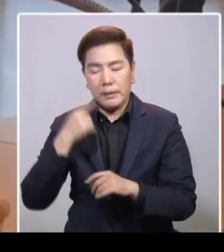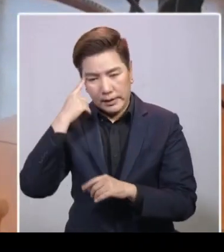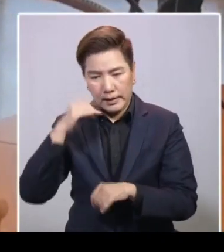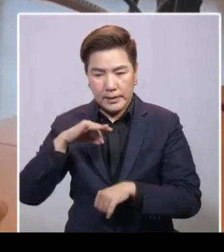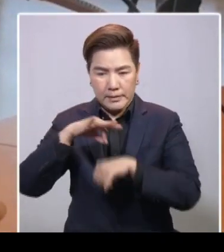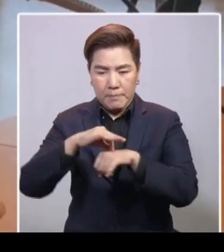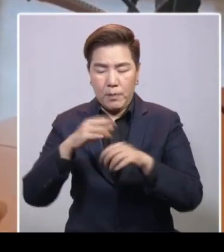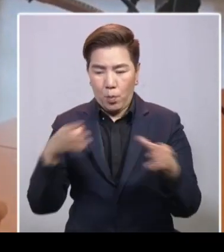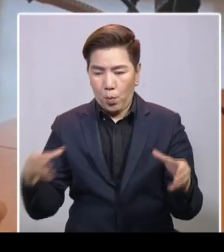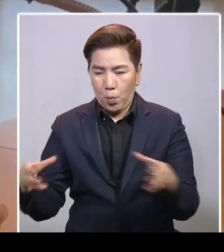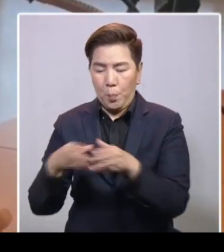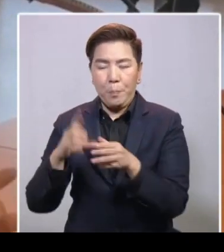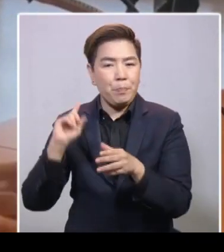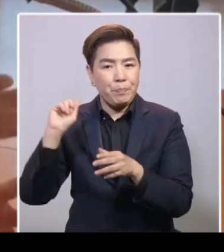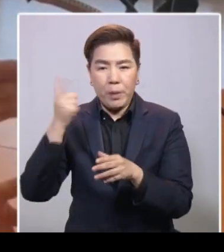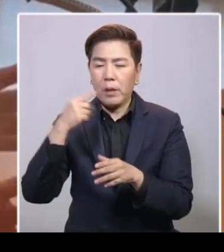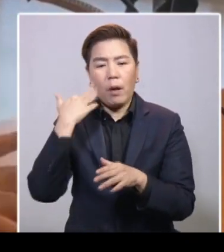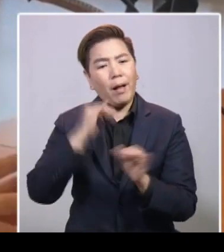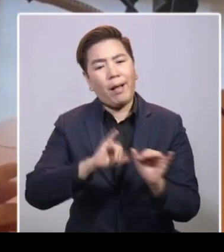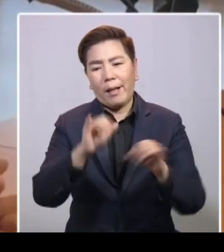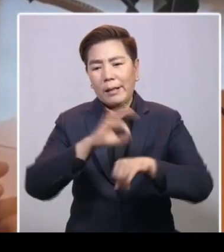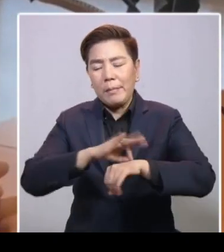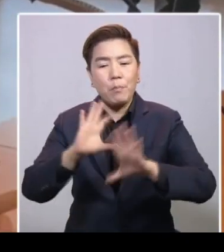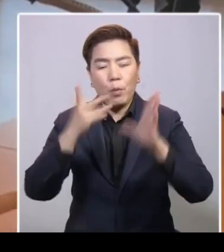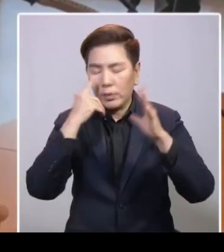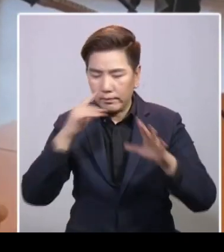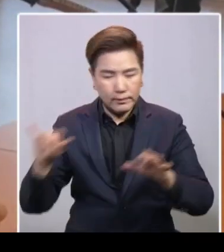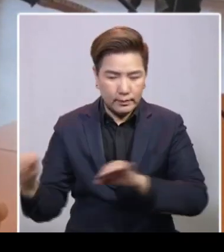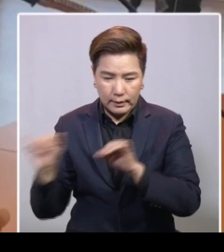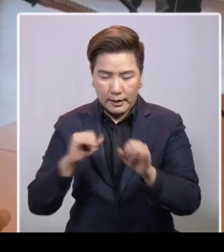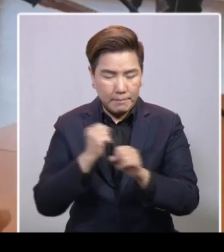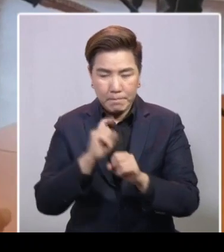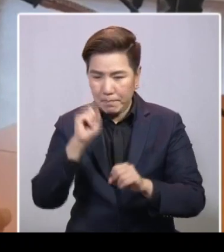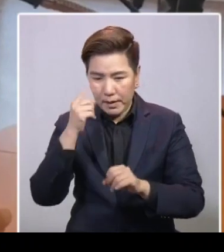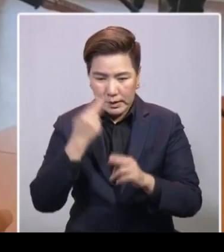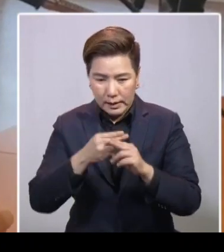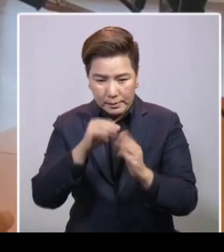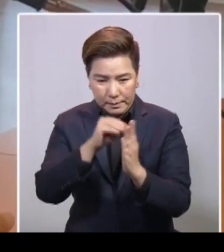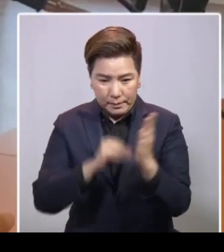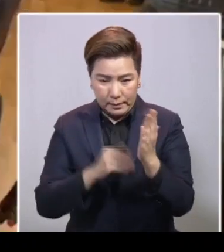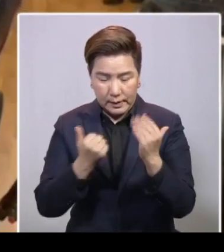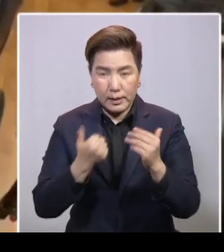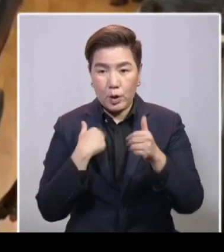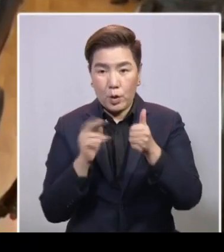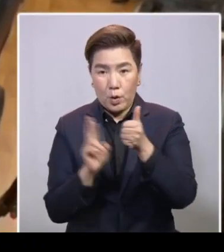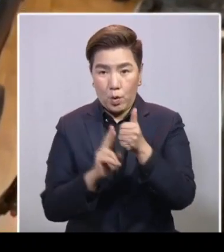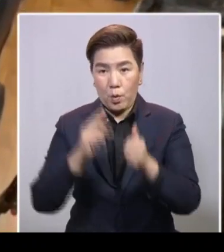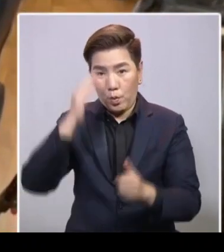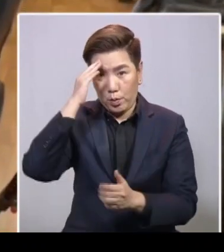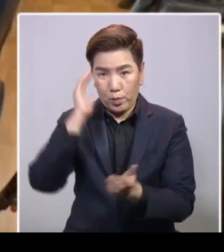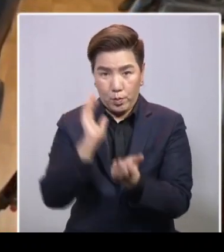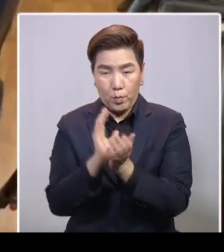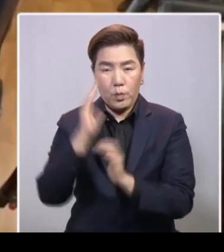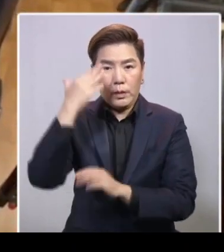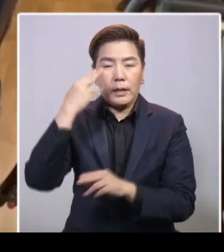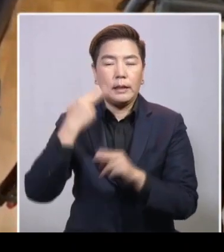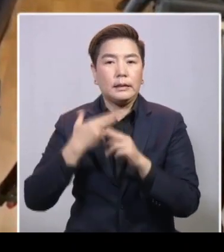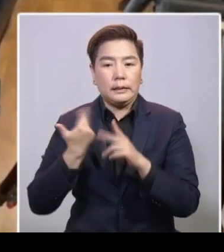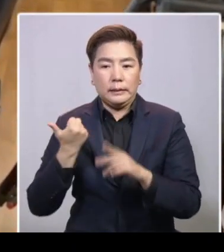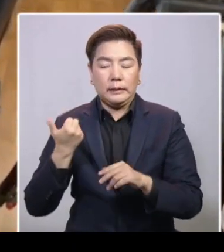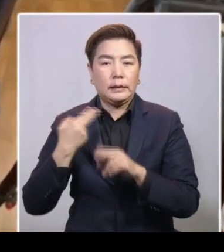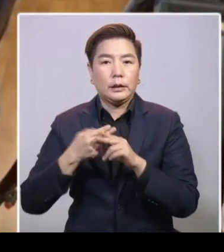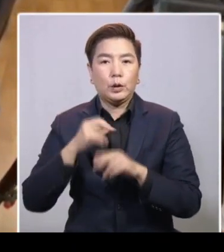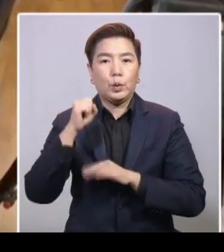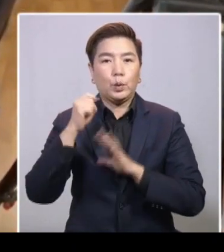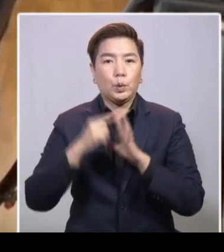ตั้งชุดทำงานคณะใหม่ขึ้นมาครับแล้วทางพลตำรวจเอกสุรเชษฐหักพ่านรองผู้บัญชาการตำรวจแห่งชาติบิ๊กโจ๊กเนี่ย